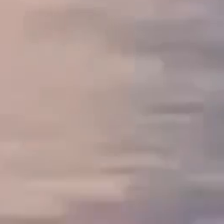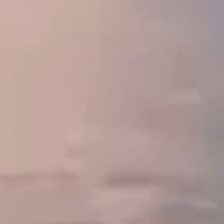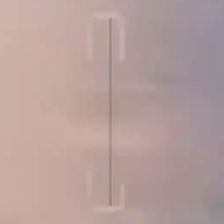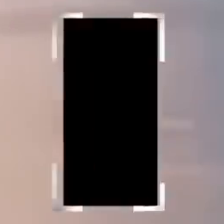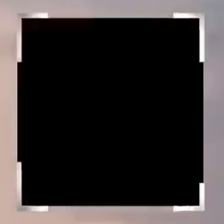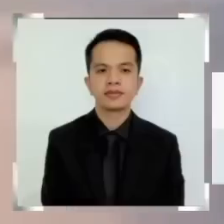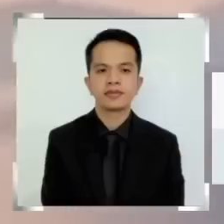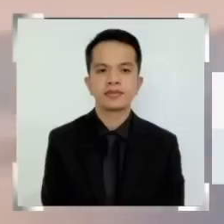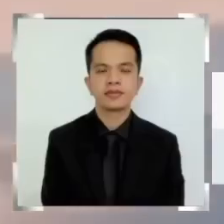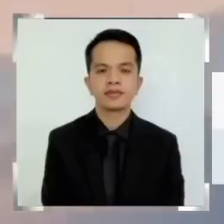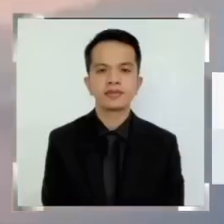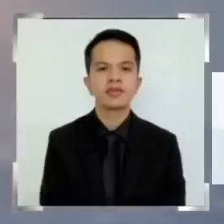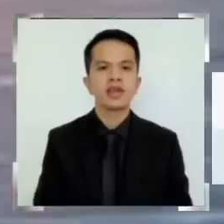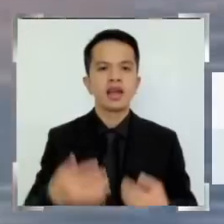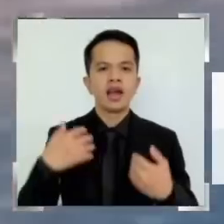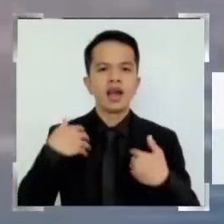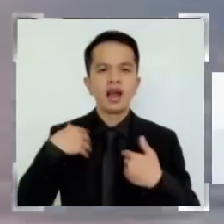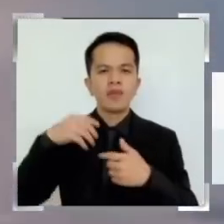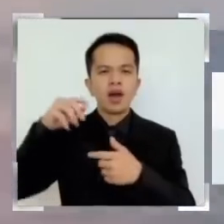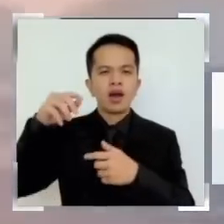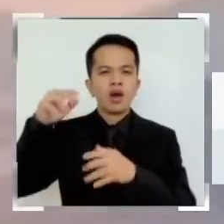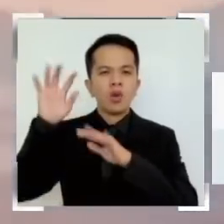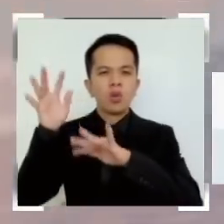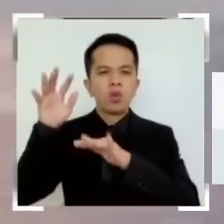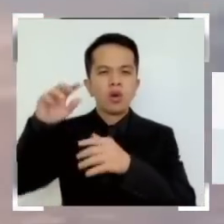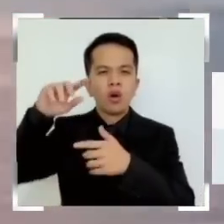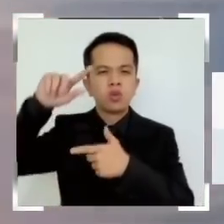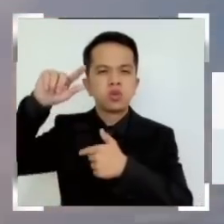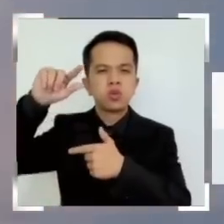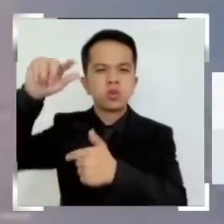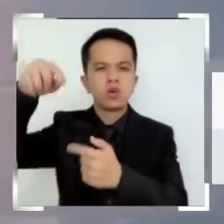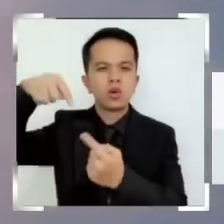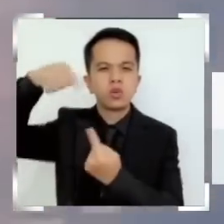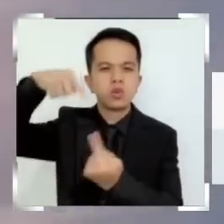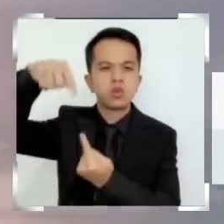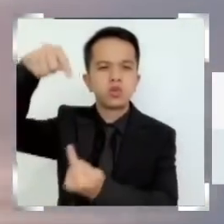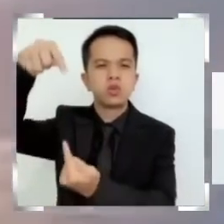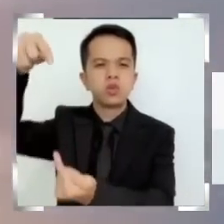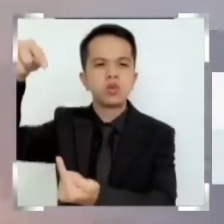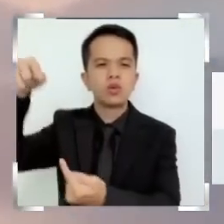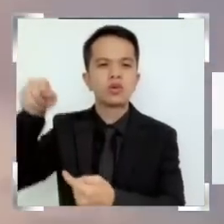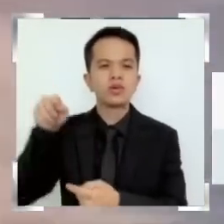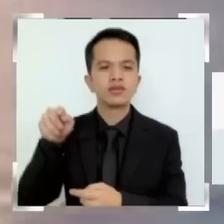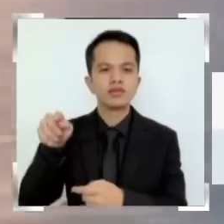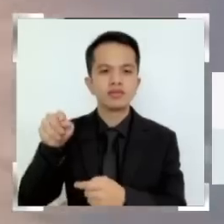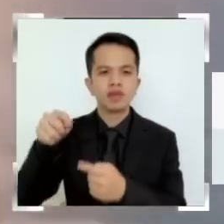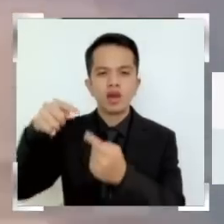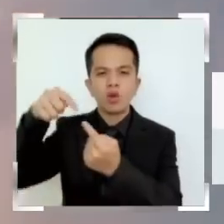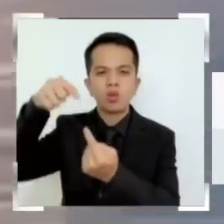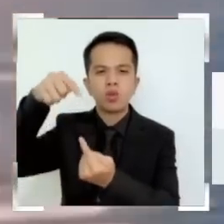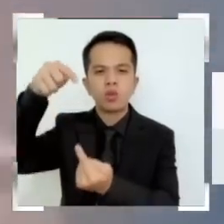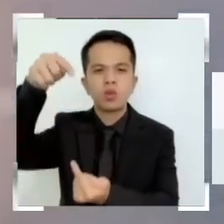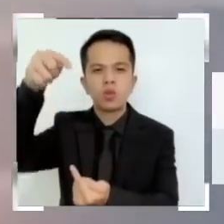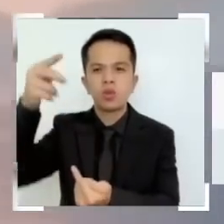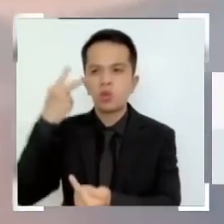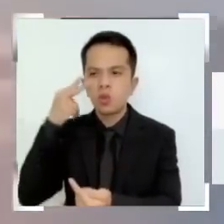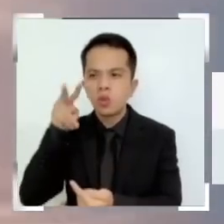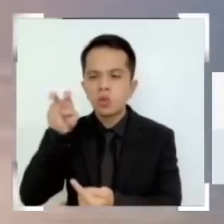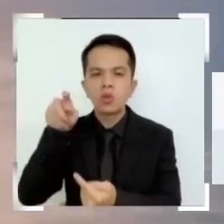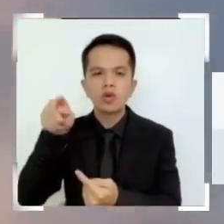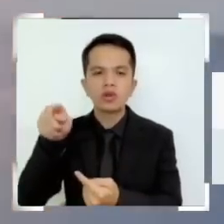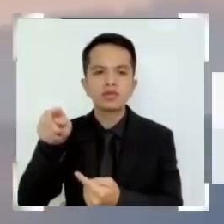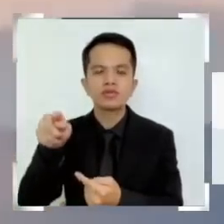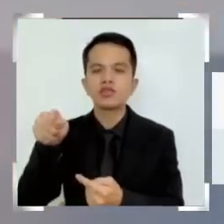Marina bata ang ipo-ipo sa Karamoan, Camarines Sur. Isang oras ito namataan bago mawala sa dagat. Ayon sa PAGASA, tinatayang nasa